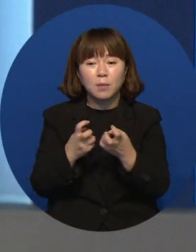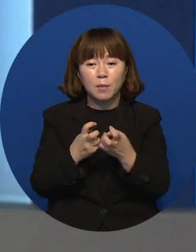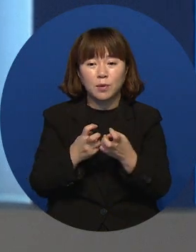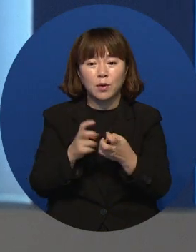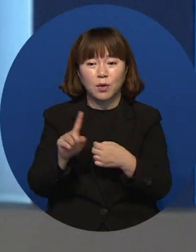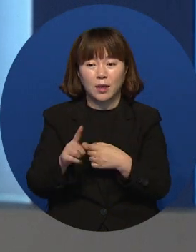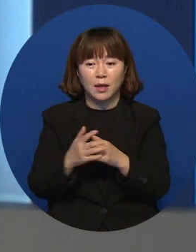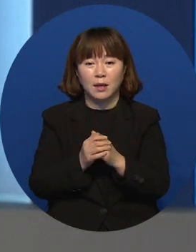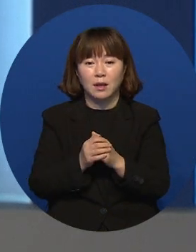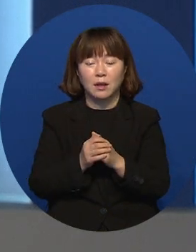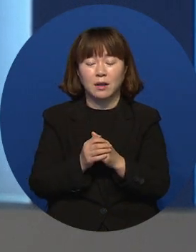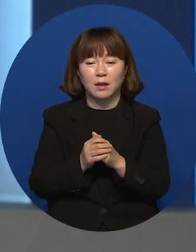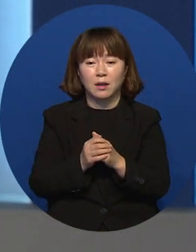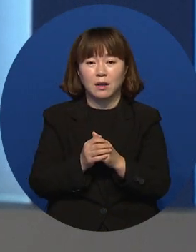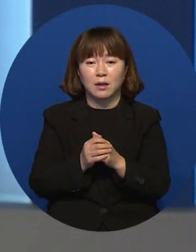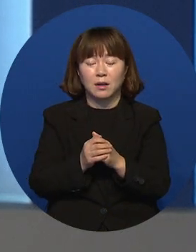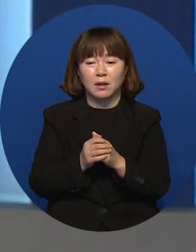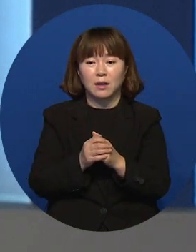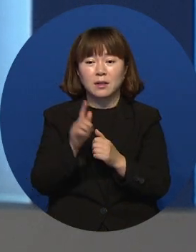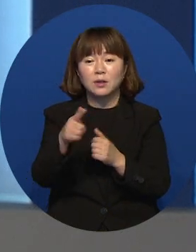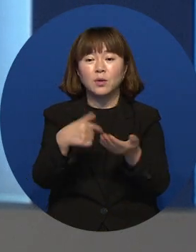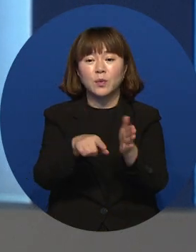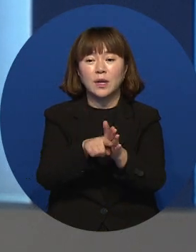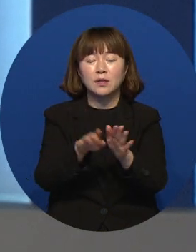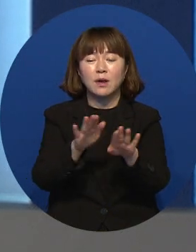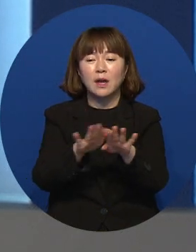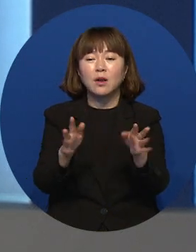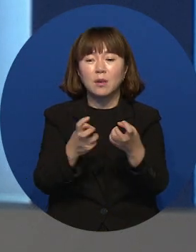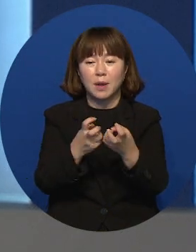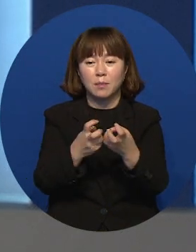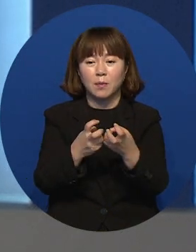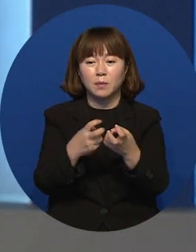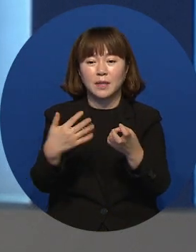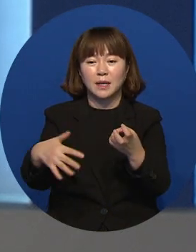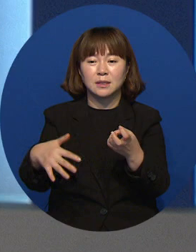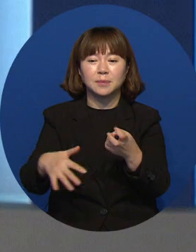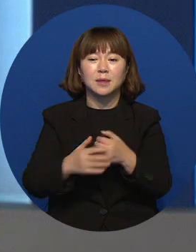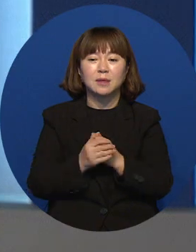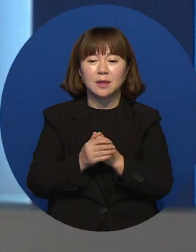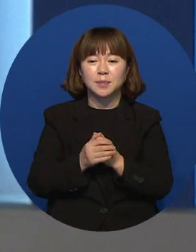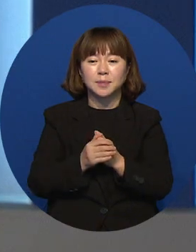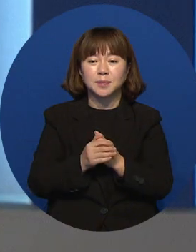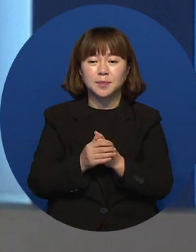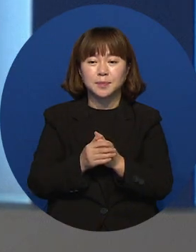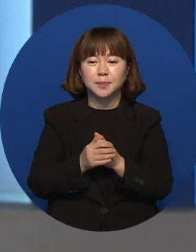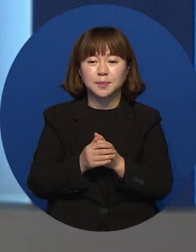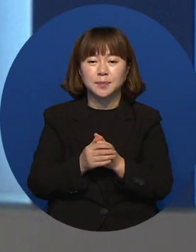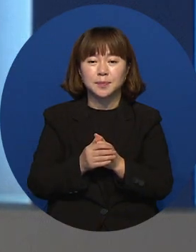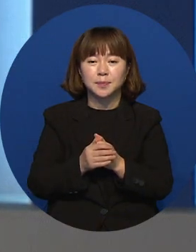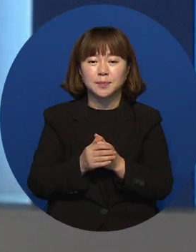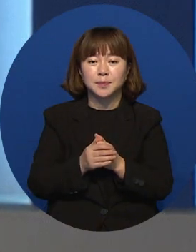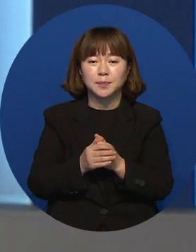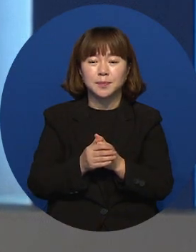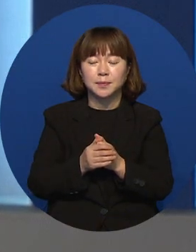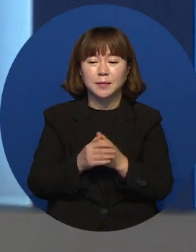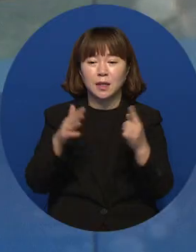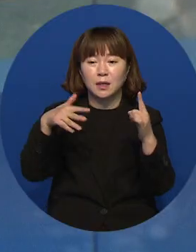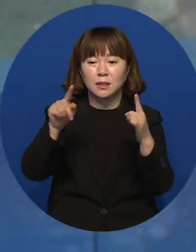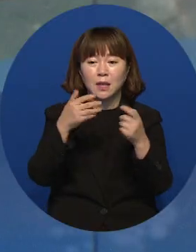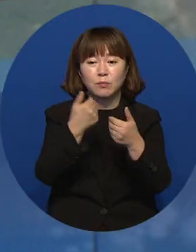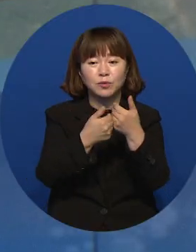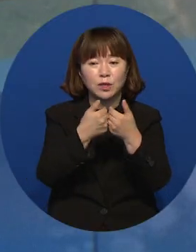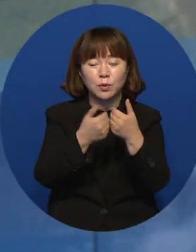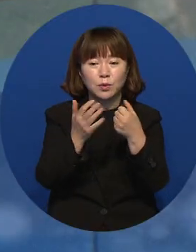어적 쩍 적절한 그 대안이나 문제 결 저 지금 제시 못되고 있는 것들이 문제다 이렇게 좀 생각들이 수 없이 1차 가졌는데 부작용